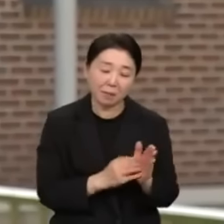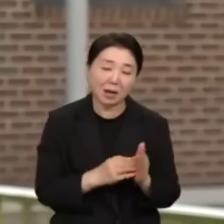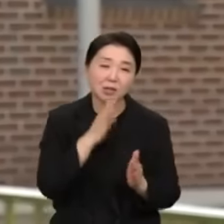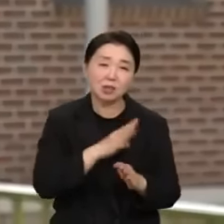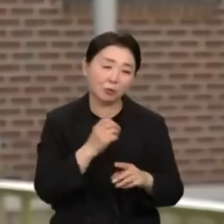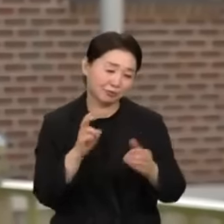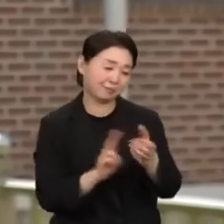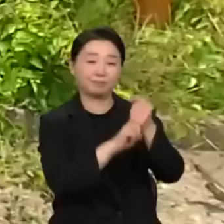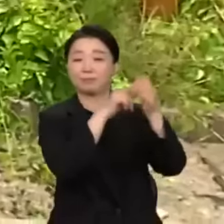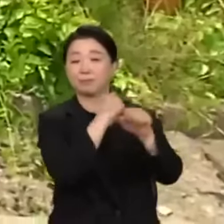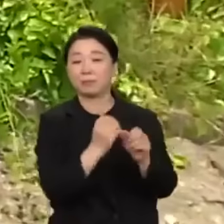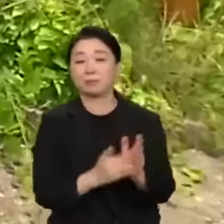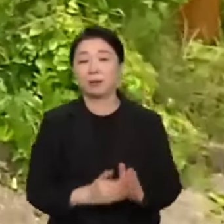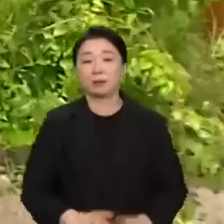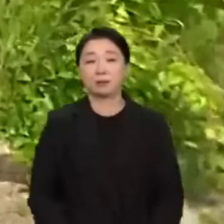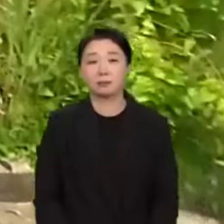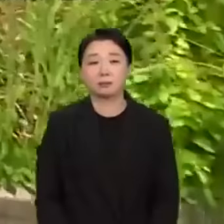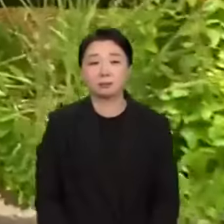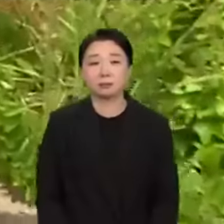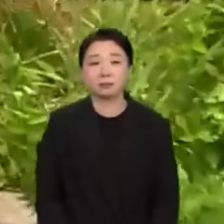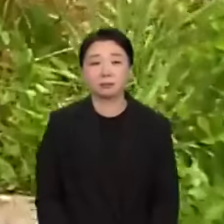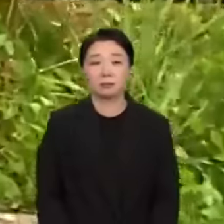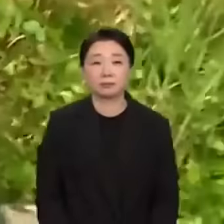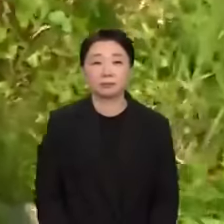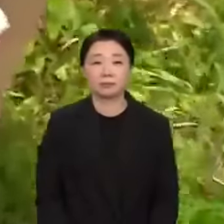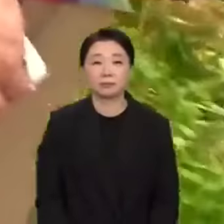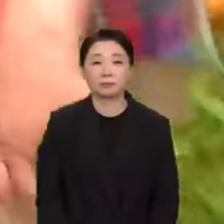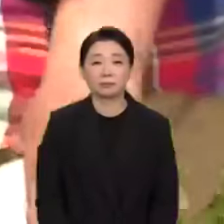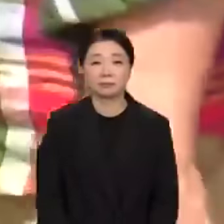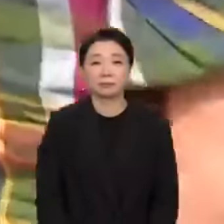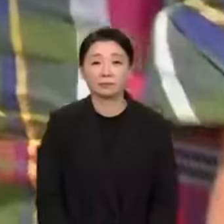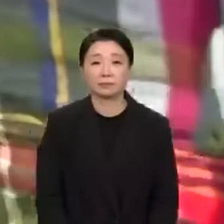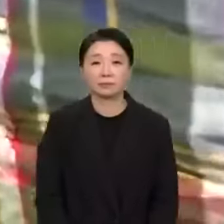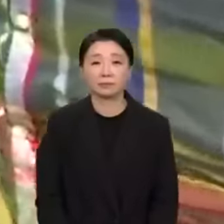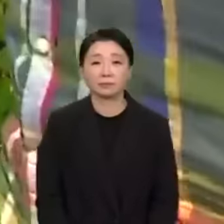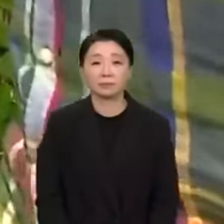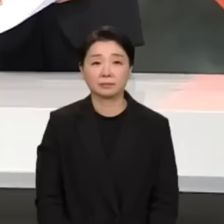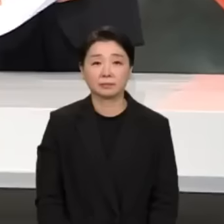기적을 만들었습니다. JTBC 정진명입니다.